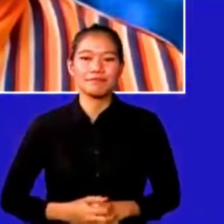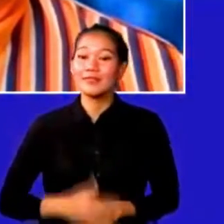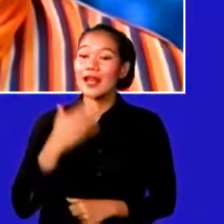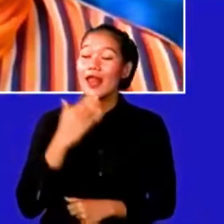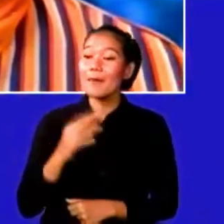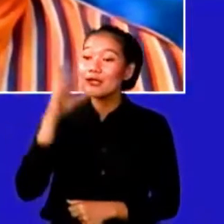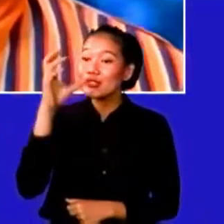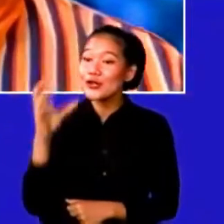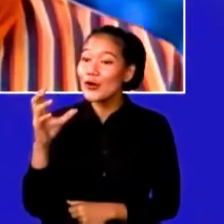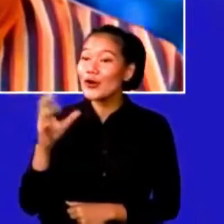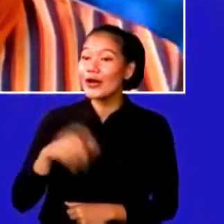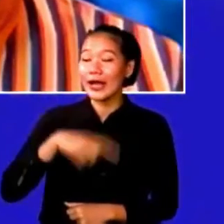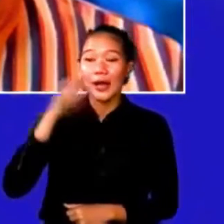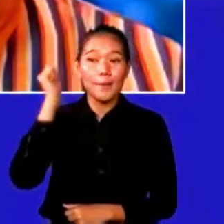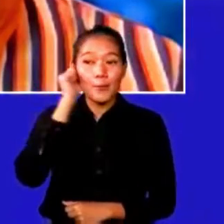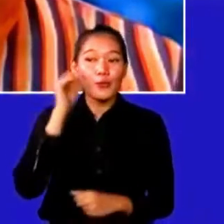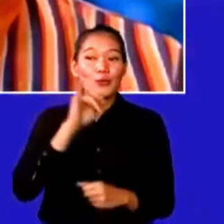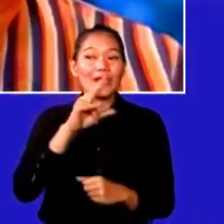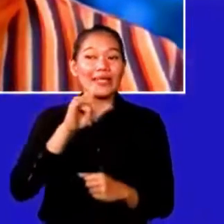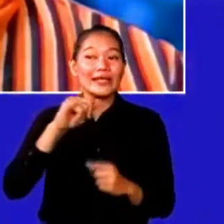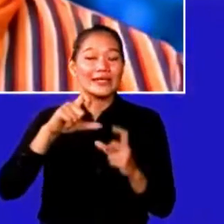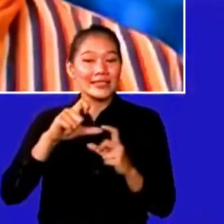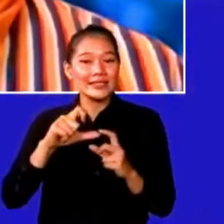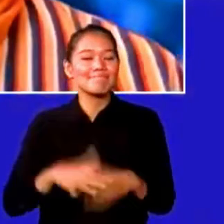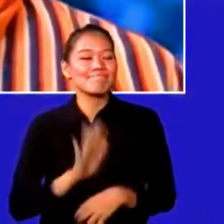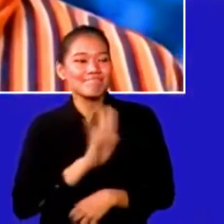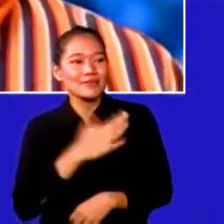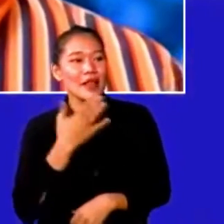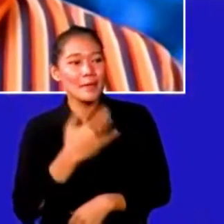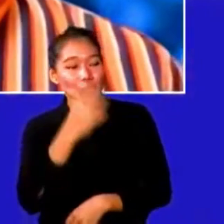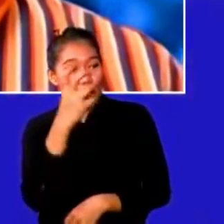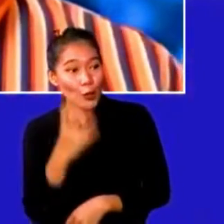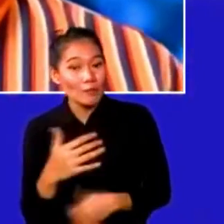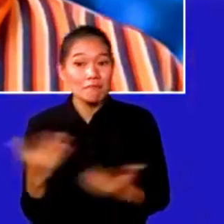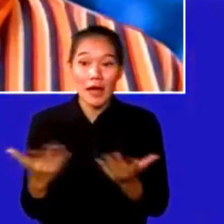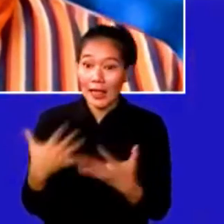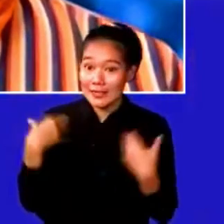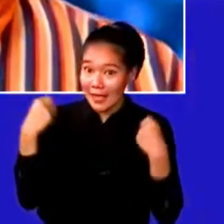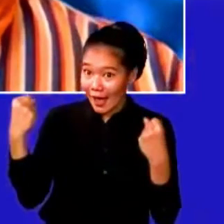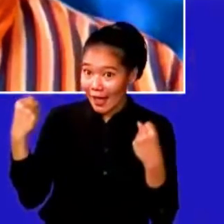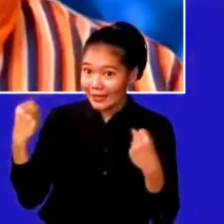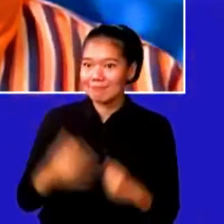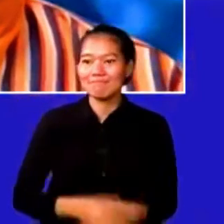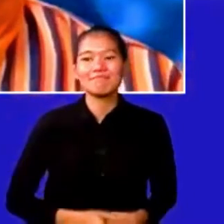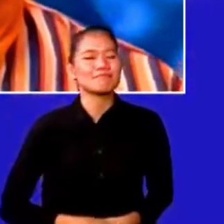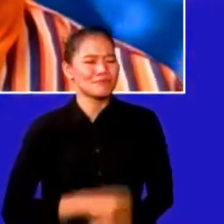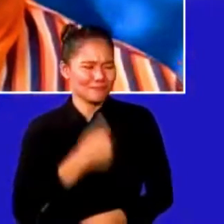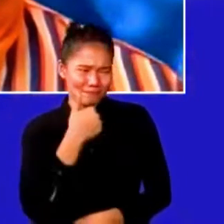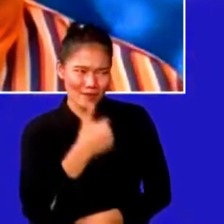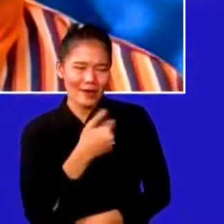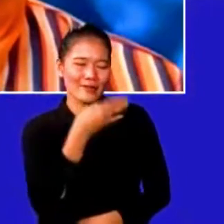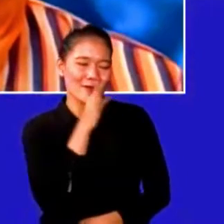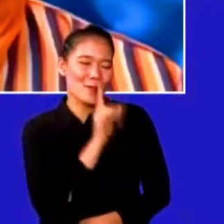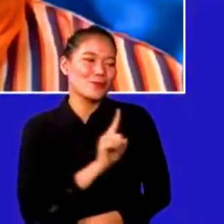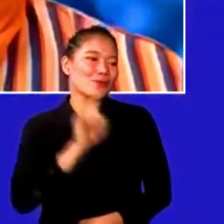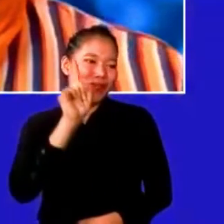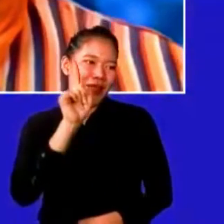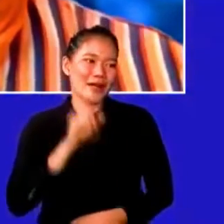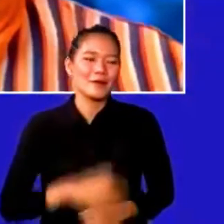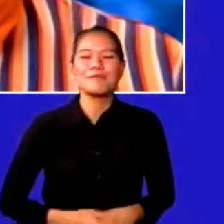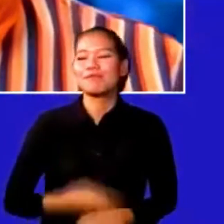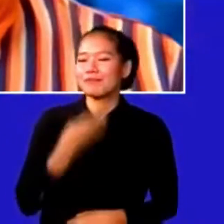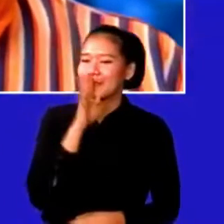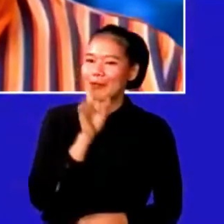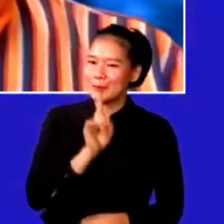selamat sore provides the sore selamat sore Gimana kabarnya profil sehat ya naik hamdulillah